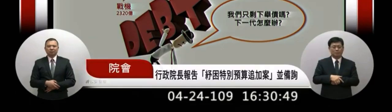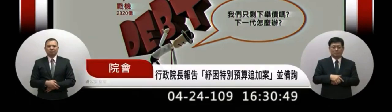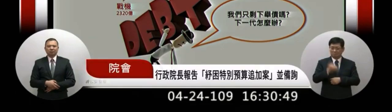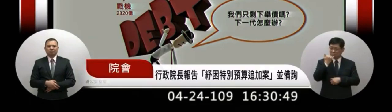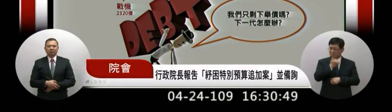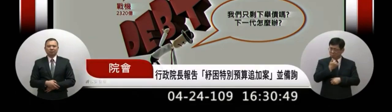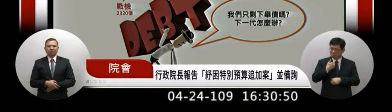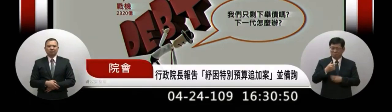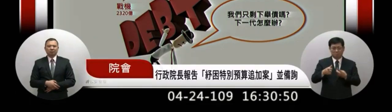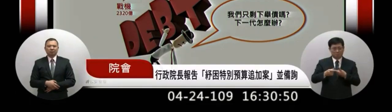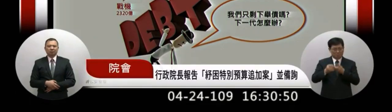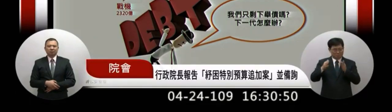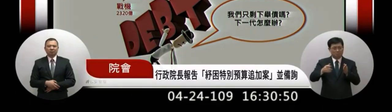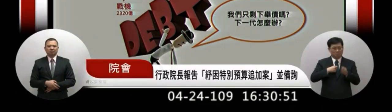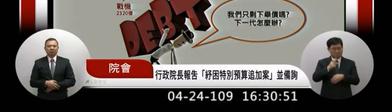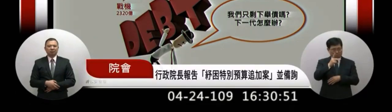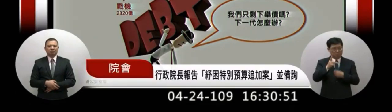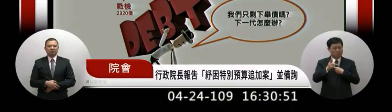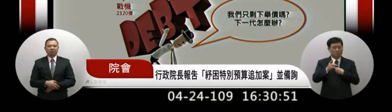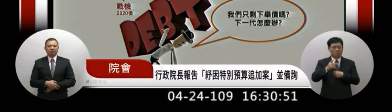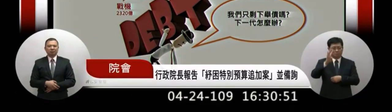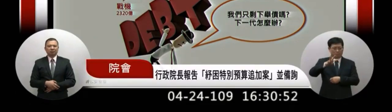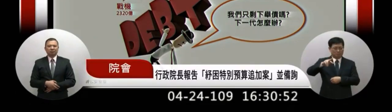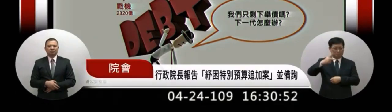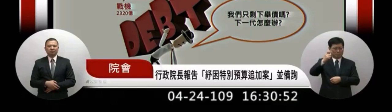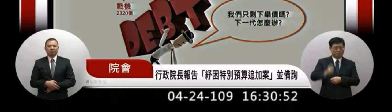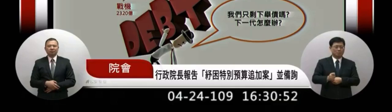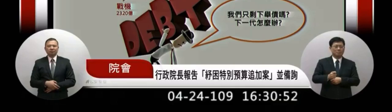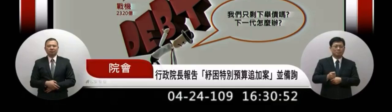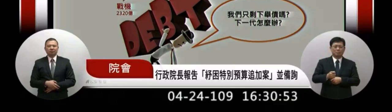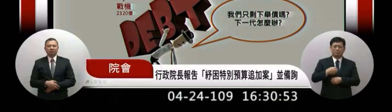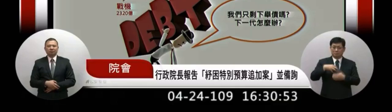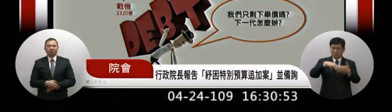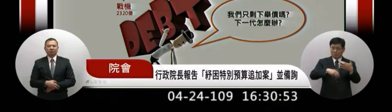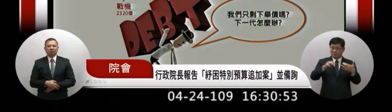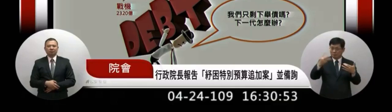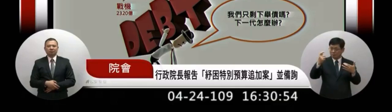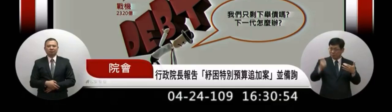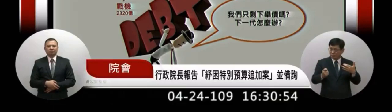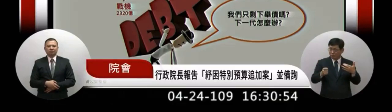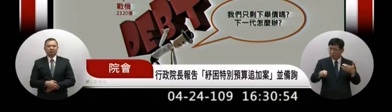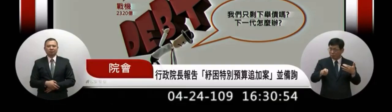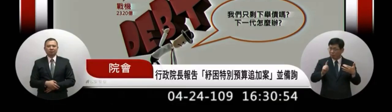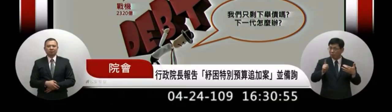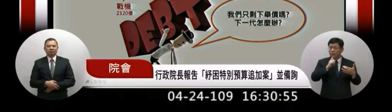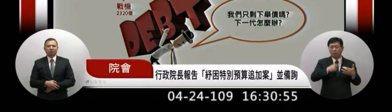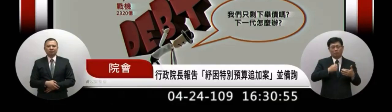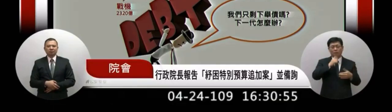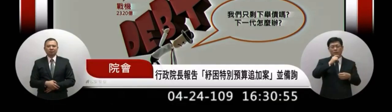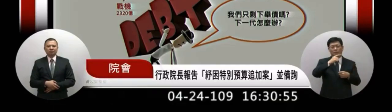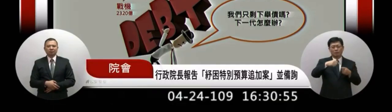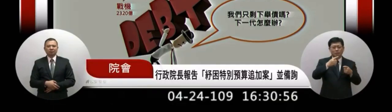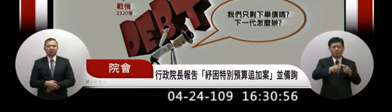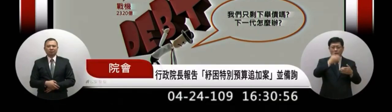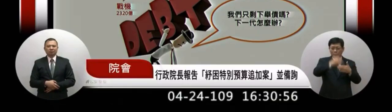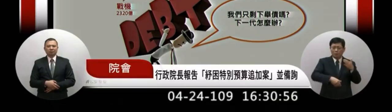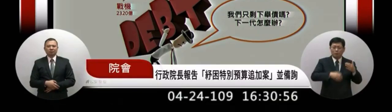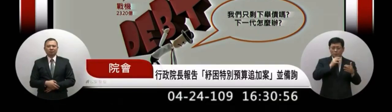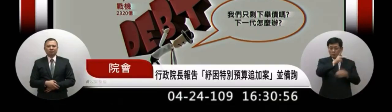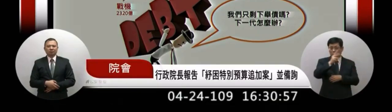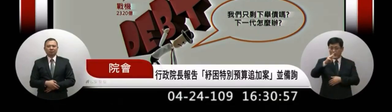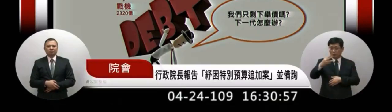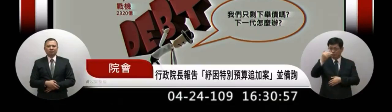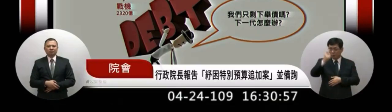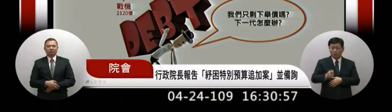有可能第二期嘛用得到哦，4200亿有300亿是用税制盈余，所以嘛还就